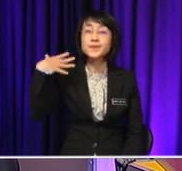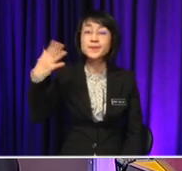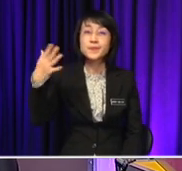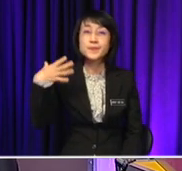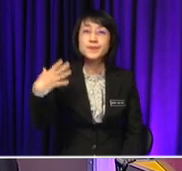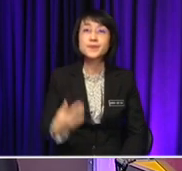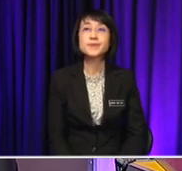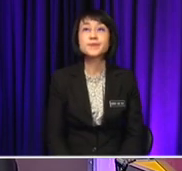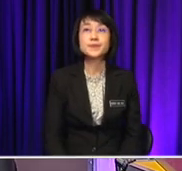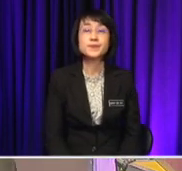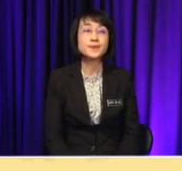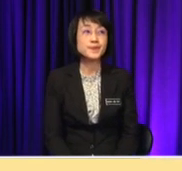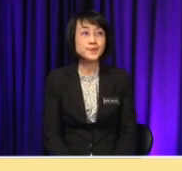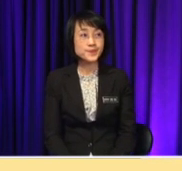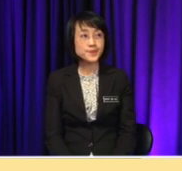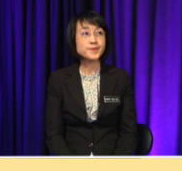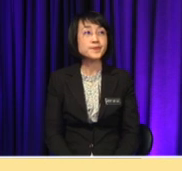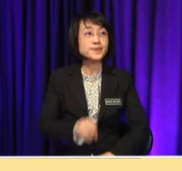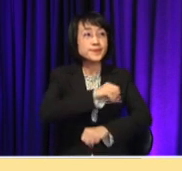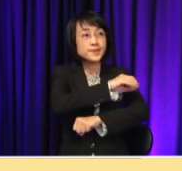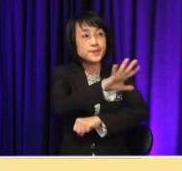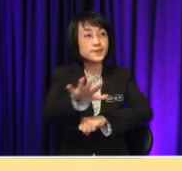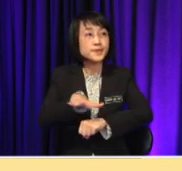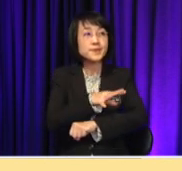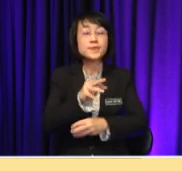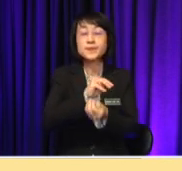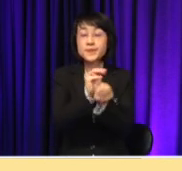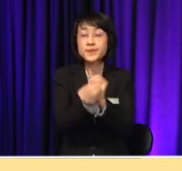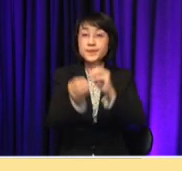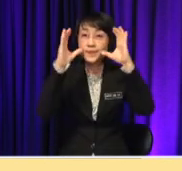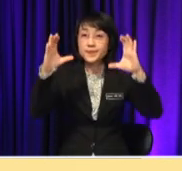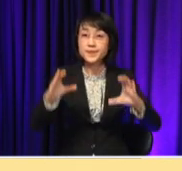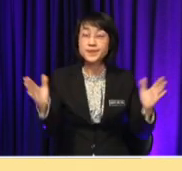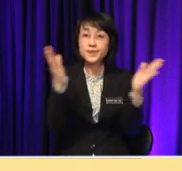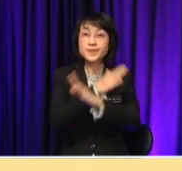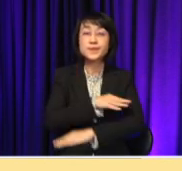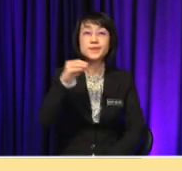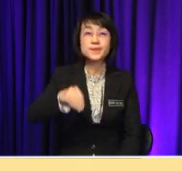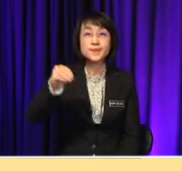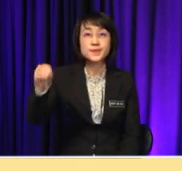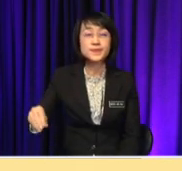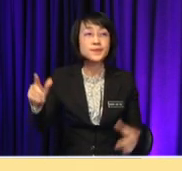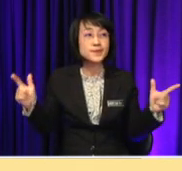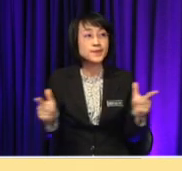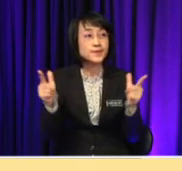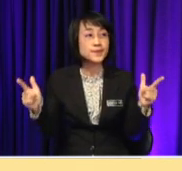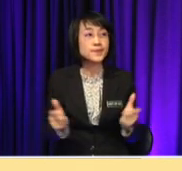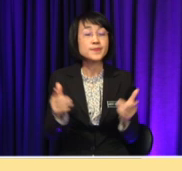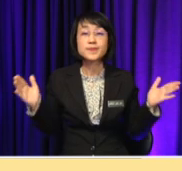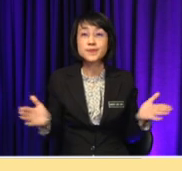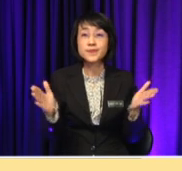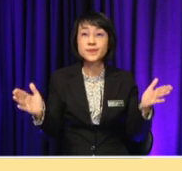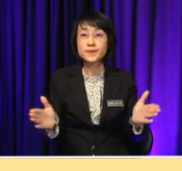dipengaruhi oleh musim dan kaedah penggiliran tanaman dilaksanakan bagi mengekang kesuburan tanah di samping untuk